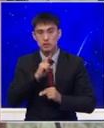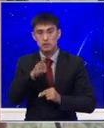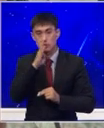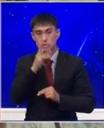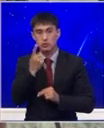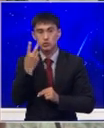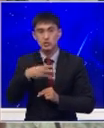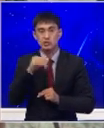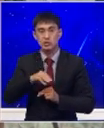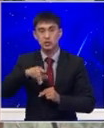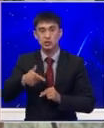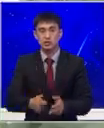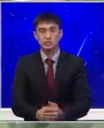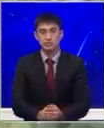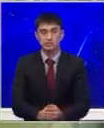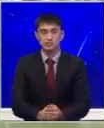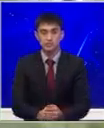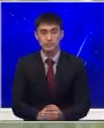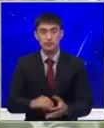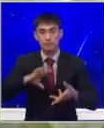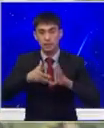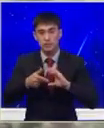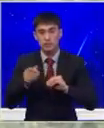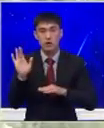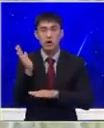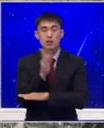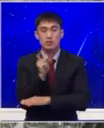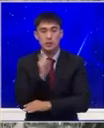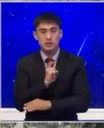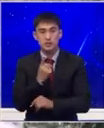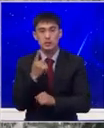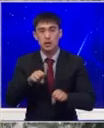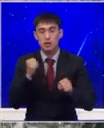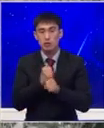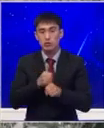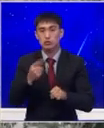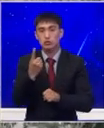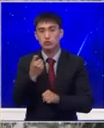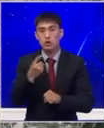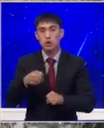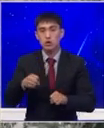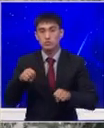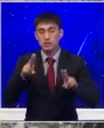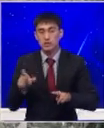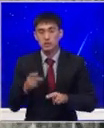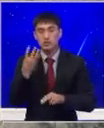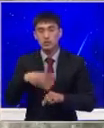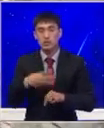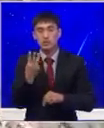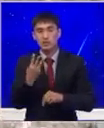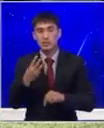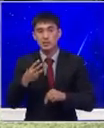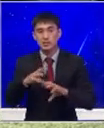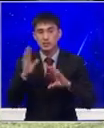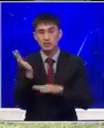130 тысяч тенге всего в киегинском Лесном хозяйстве работают около 100 специалистов из них 43 заняты уходом за